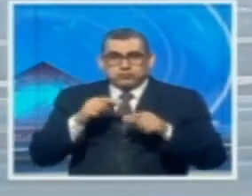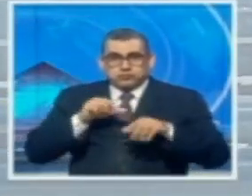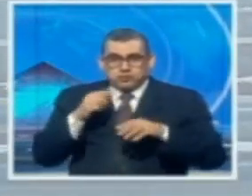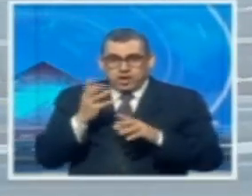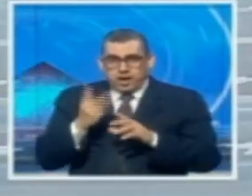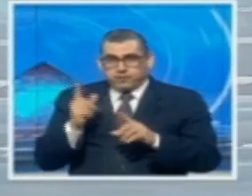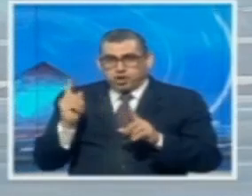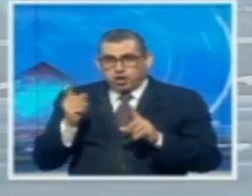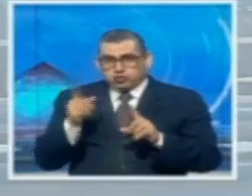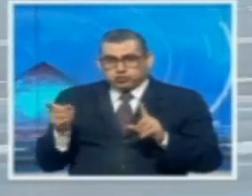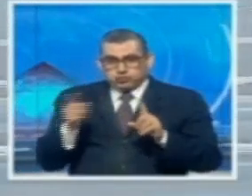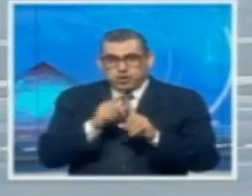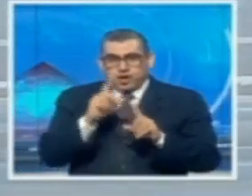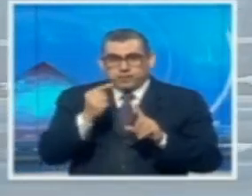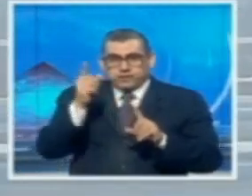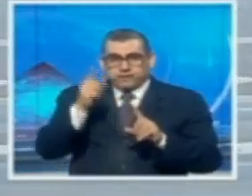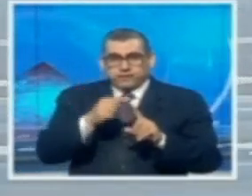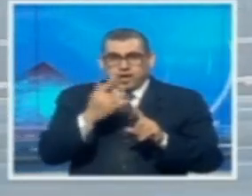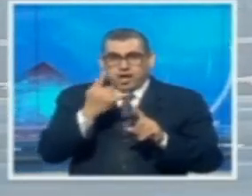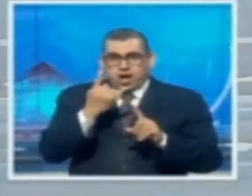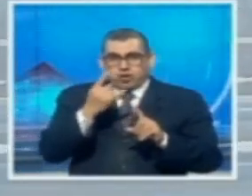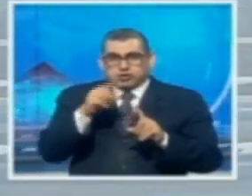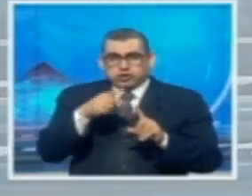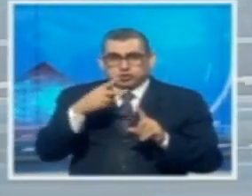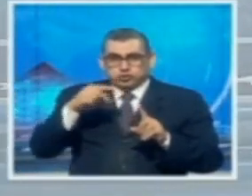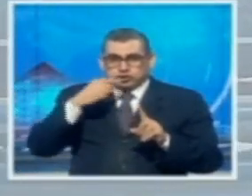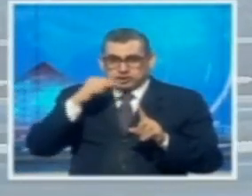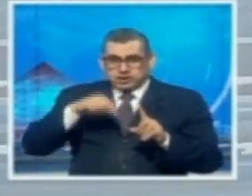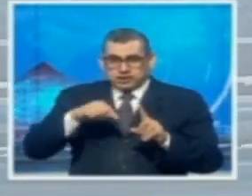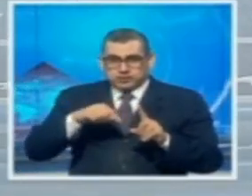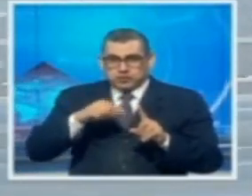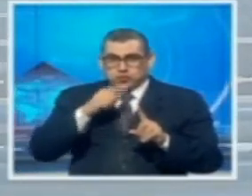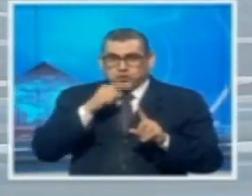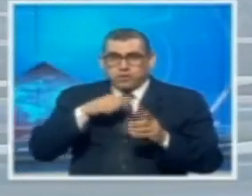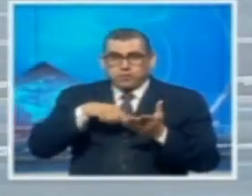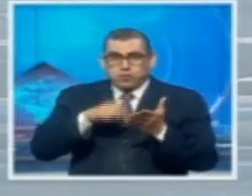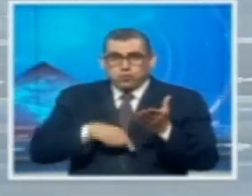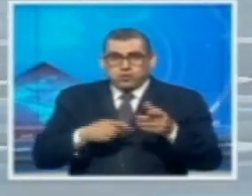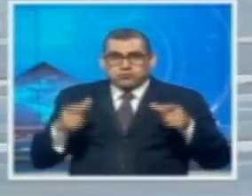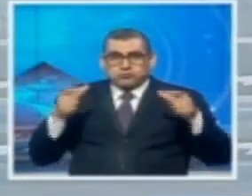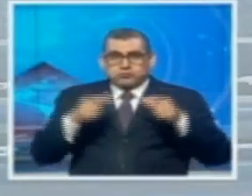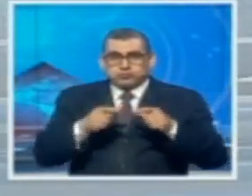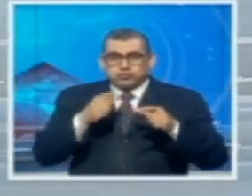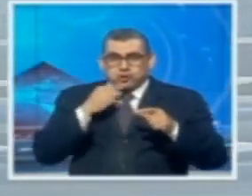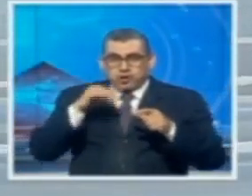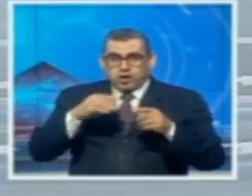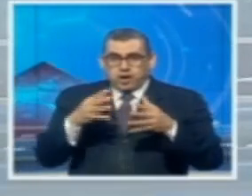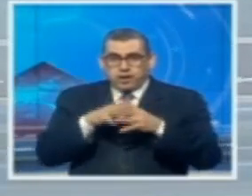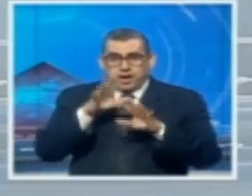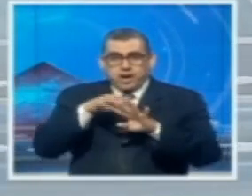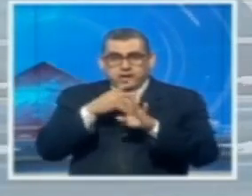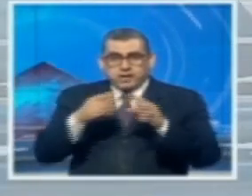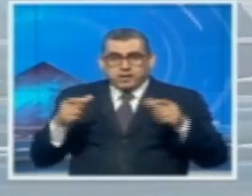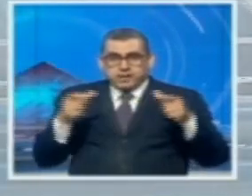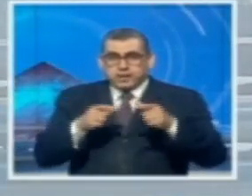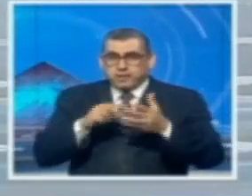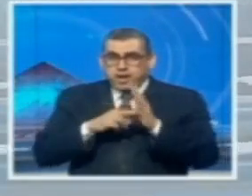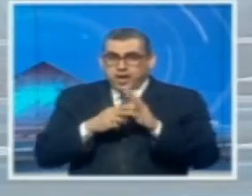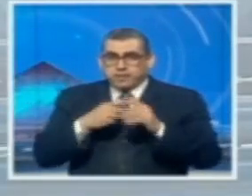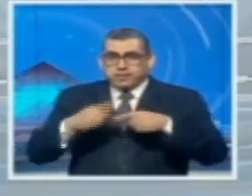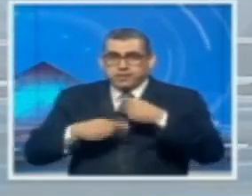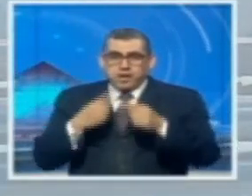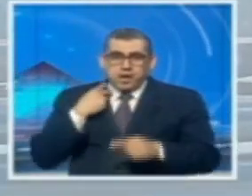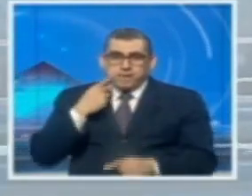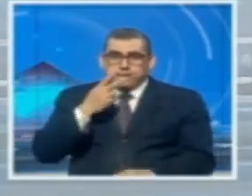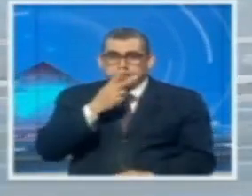الفترة من 11 إلى 15 من أكتوبر 2022. ومن المقرر أن تعقد خلال هذه الاجتماعات